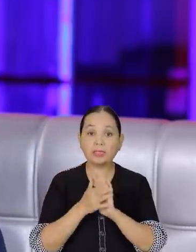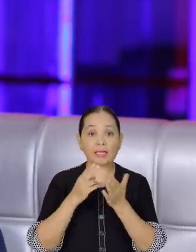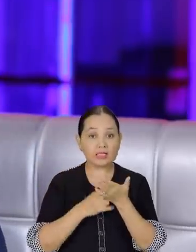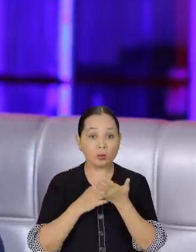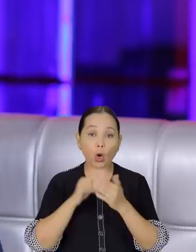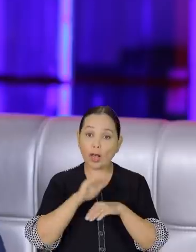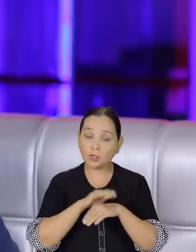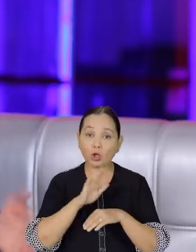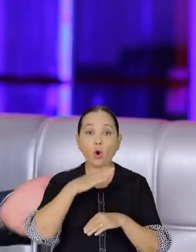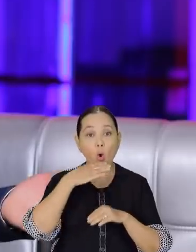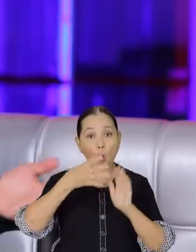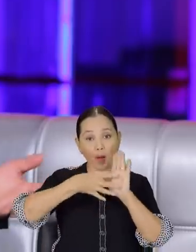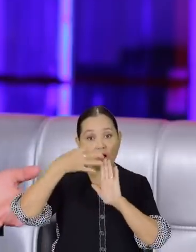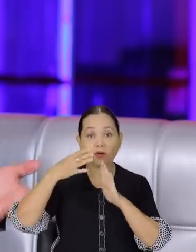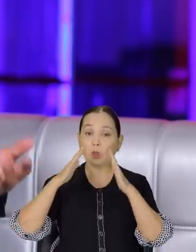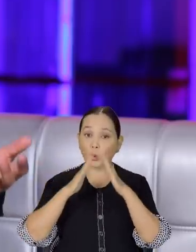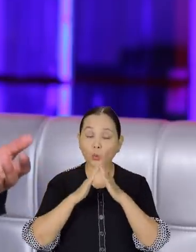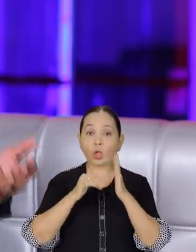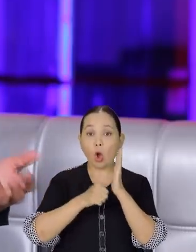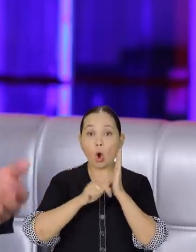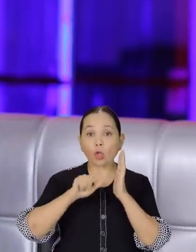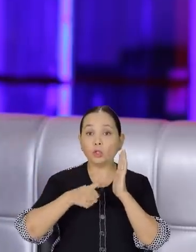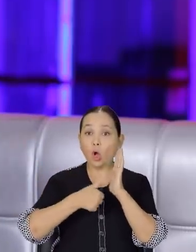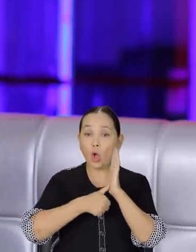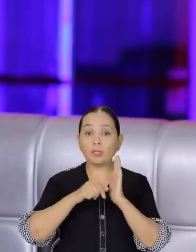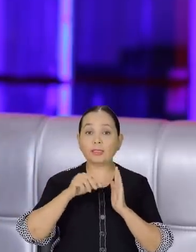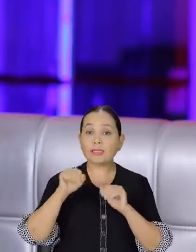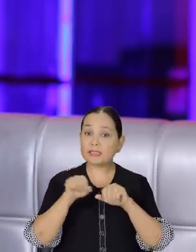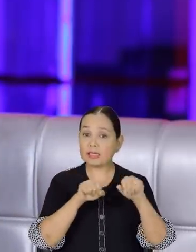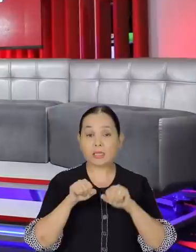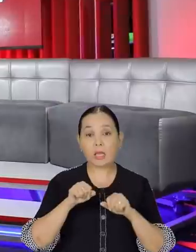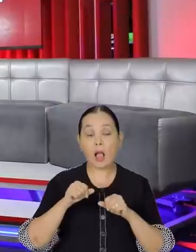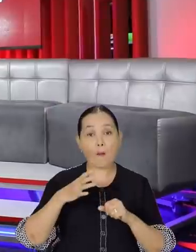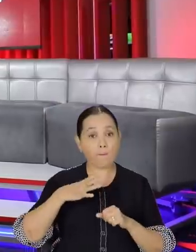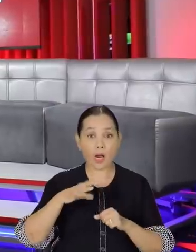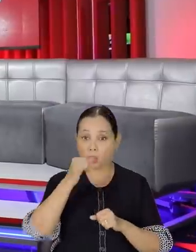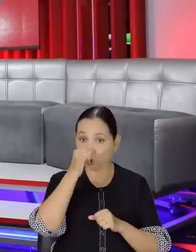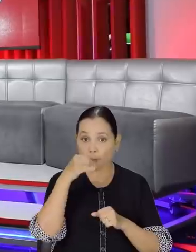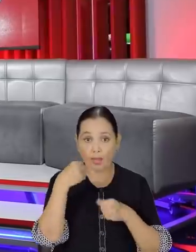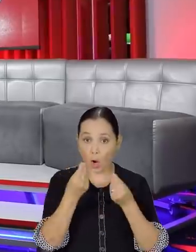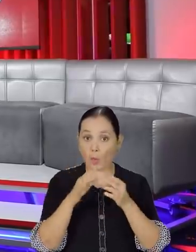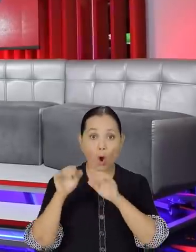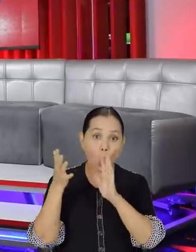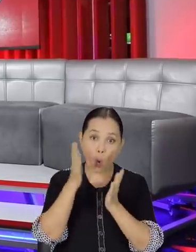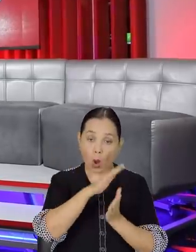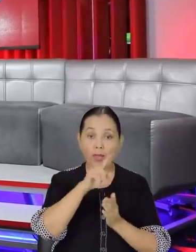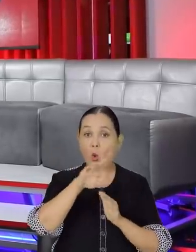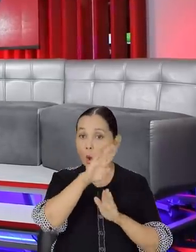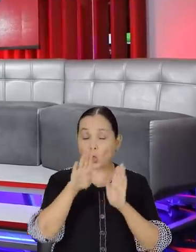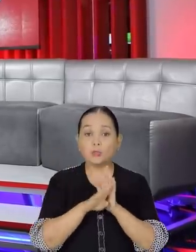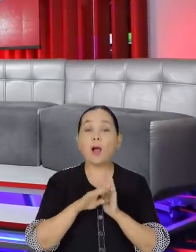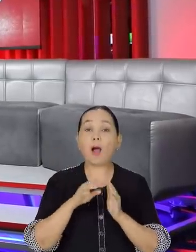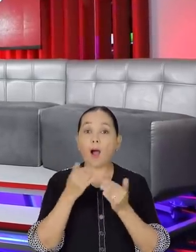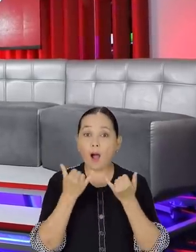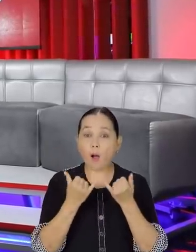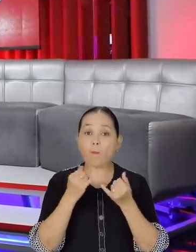isbotlab turibdi. Ko'p qavatli uylar 6.6 magnitudali zilzilaga bardosh bera olmay qulagan. Uning ostidan